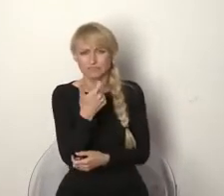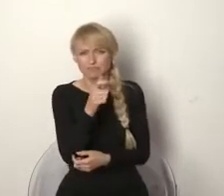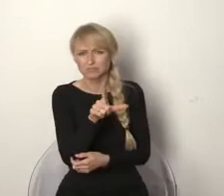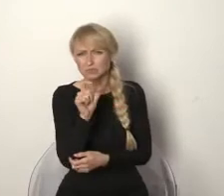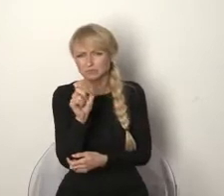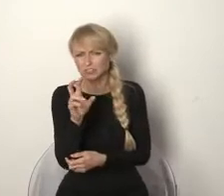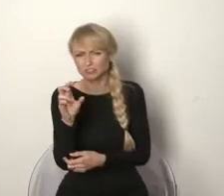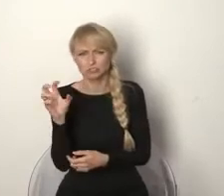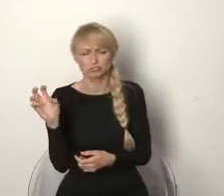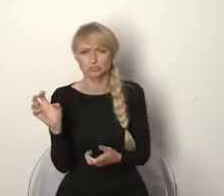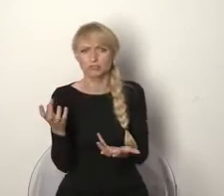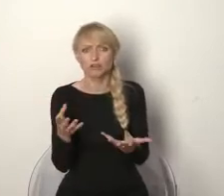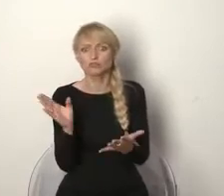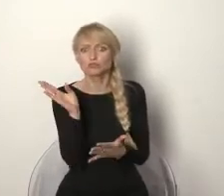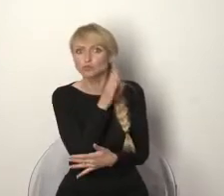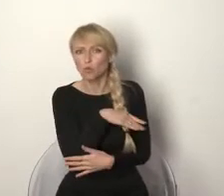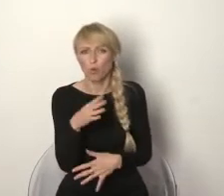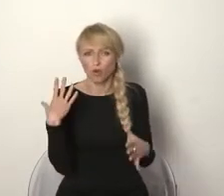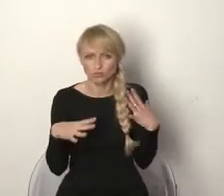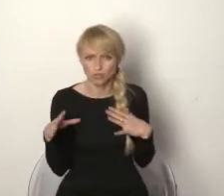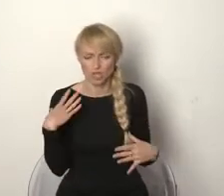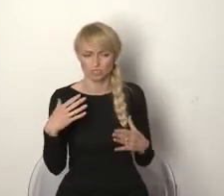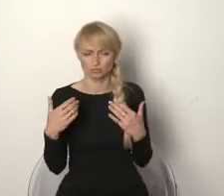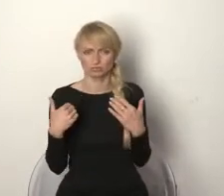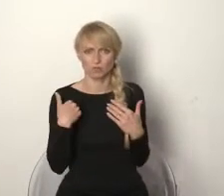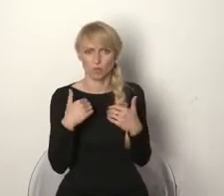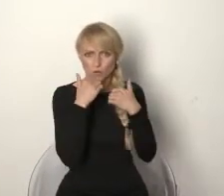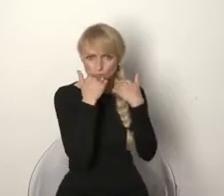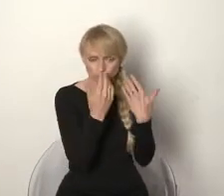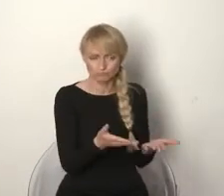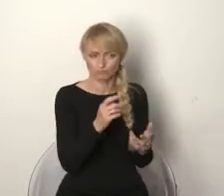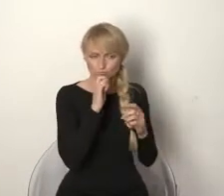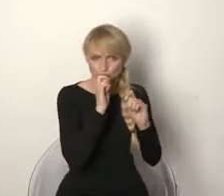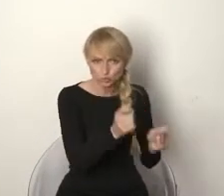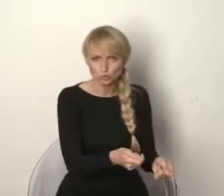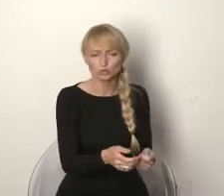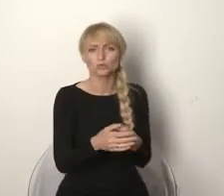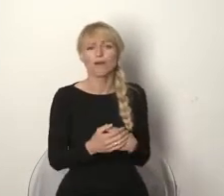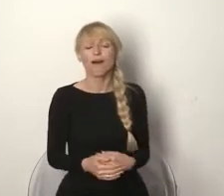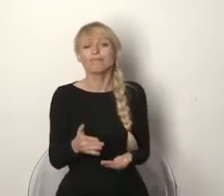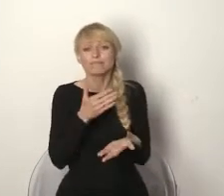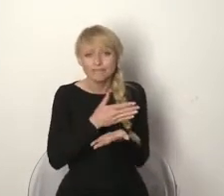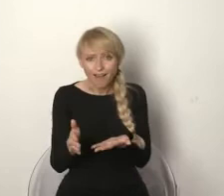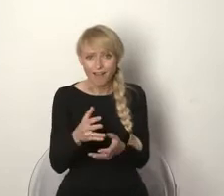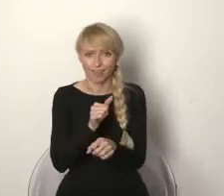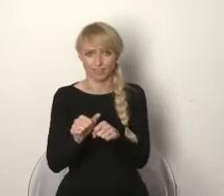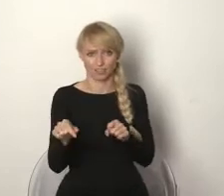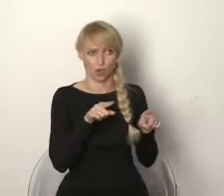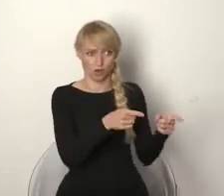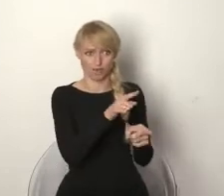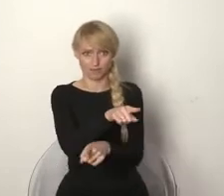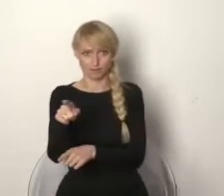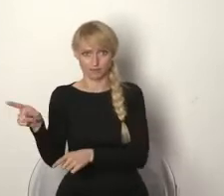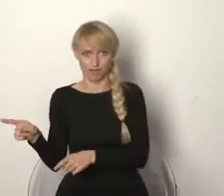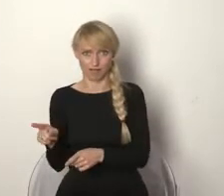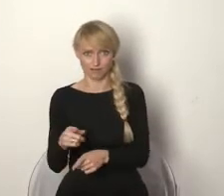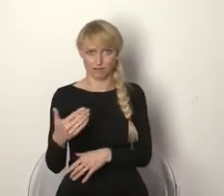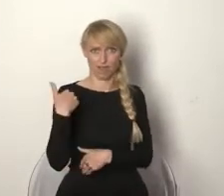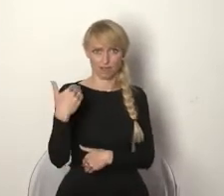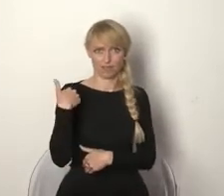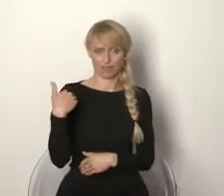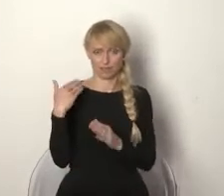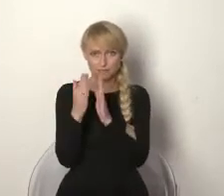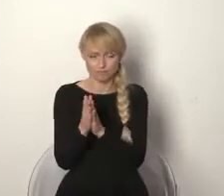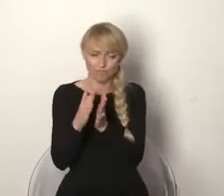organizacji pomocowych, które o tę pomoc prosiły, ale nadal są organizacje, które się zwracają i nadal pomagamy. Więc to były takie trzy